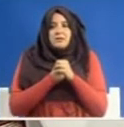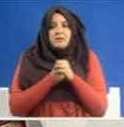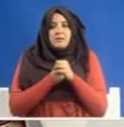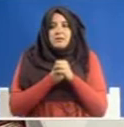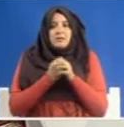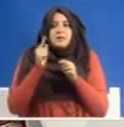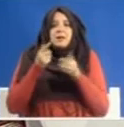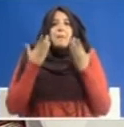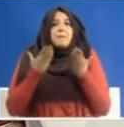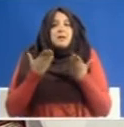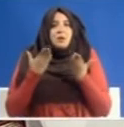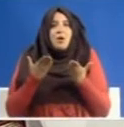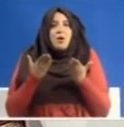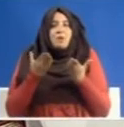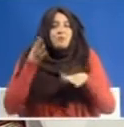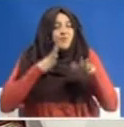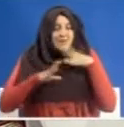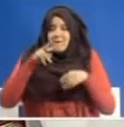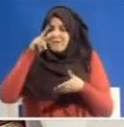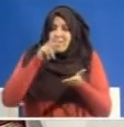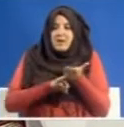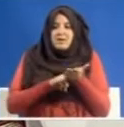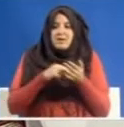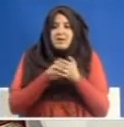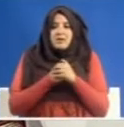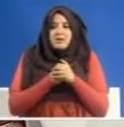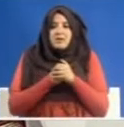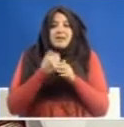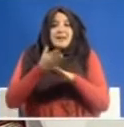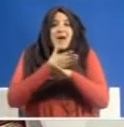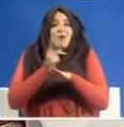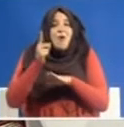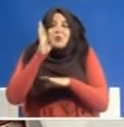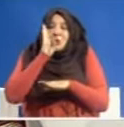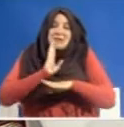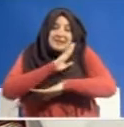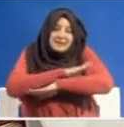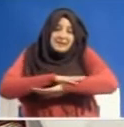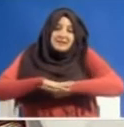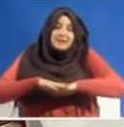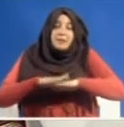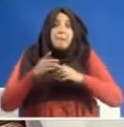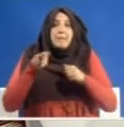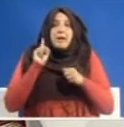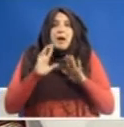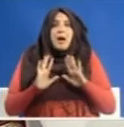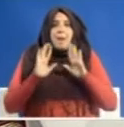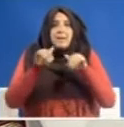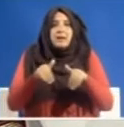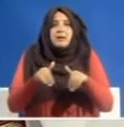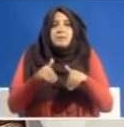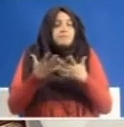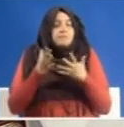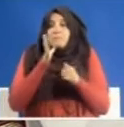معه طريقتي لأنني كنت معه لطيفة لكن بعدما أصر أصبحت لا